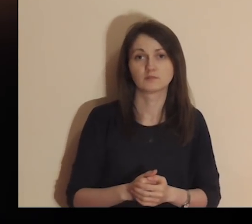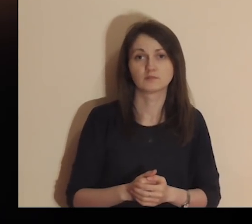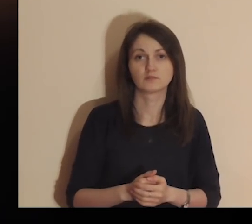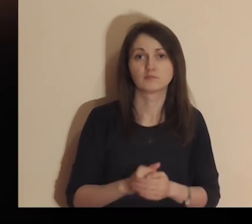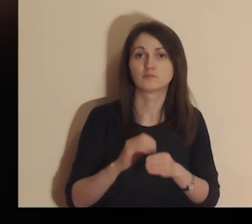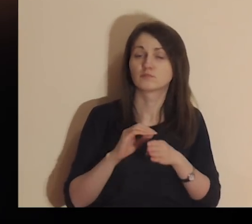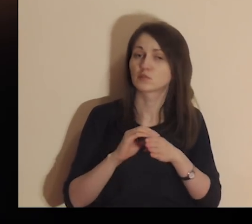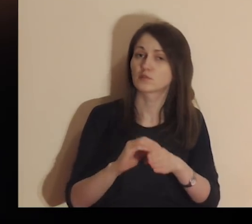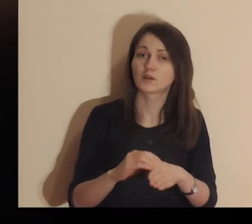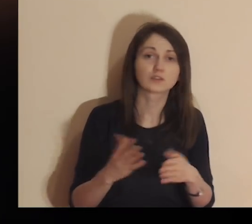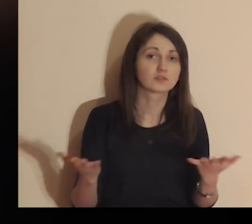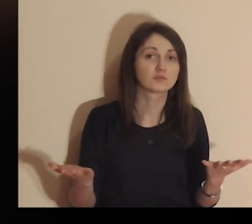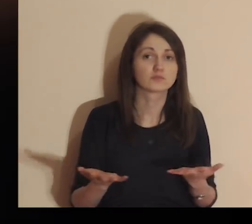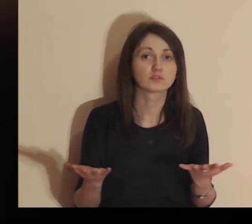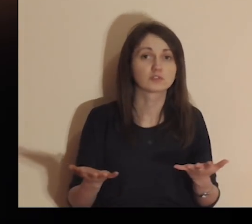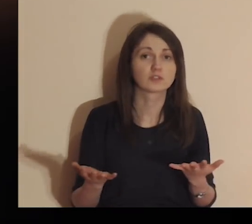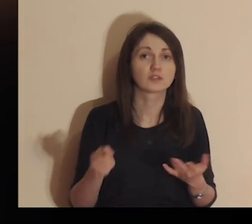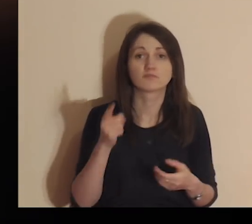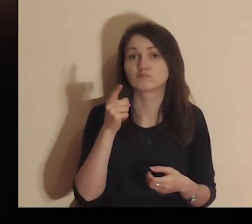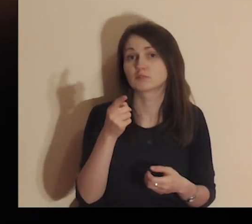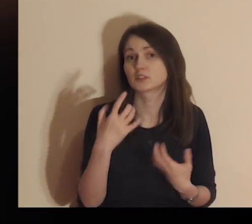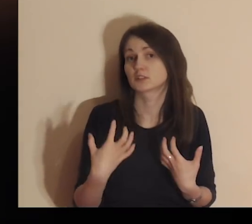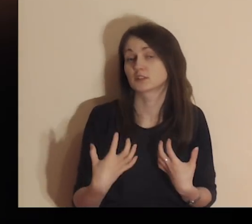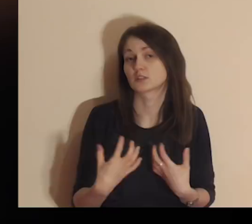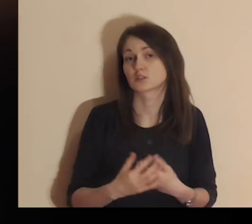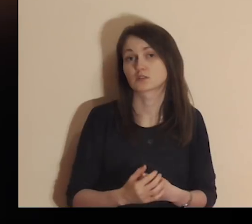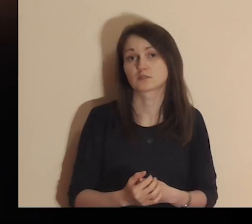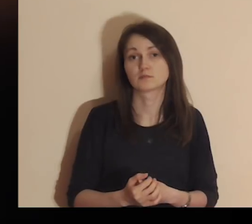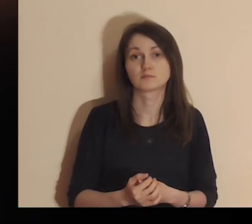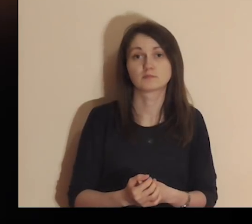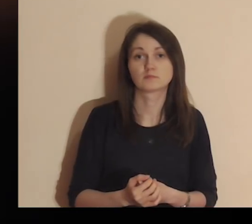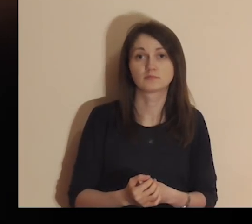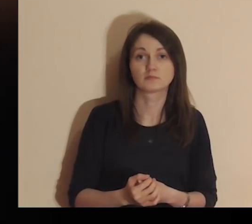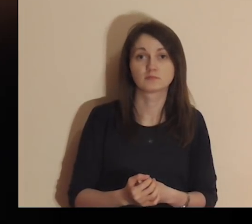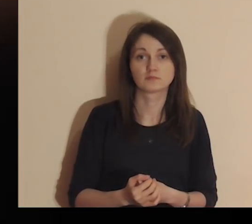Daję Ci zupełną swobodę do tego, żebyś mnie poprowadził.